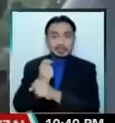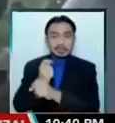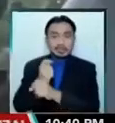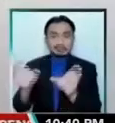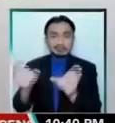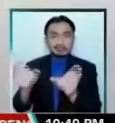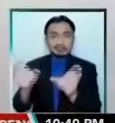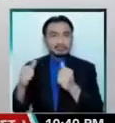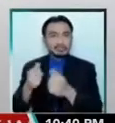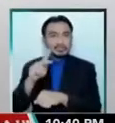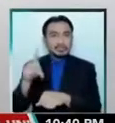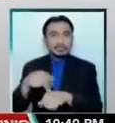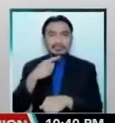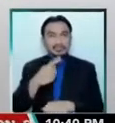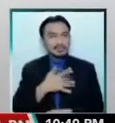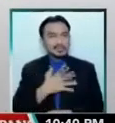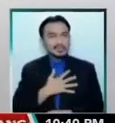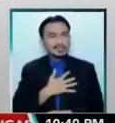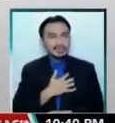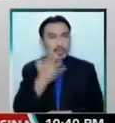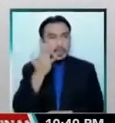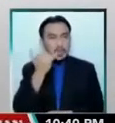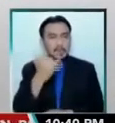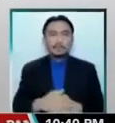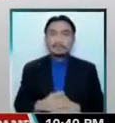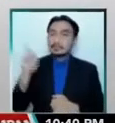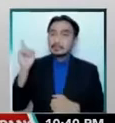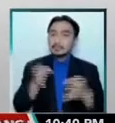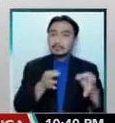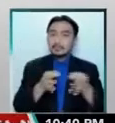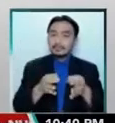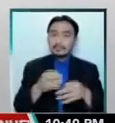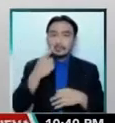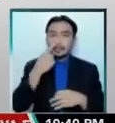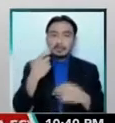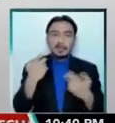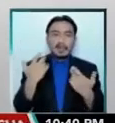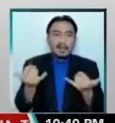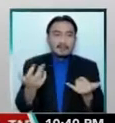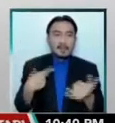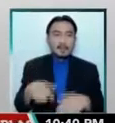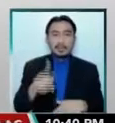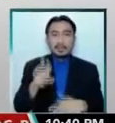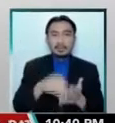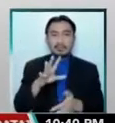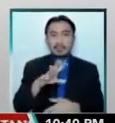na. Siguro pinakamahina doon sa bawat biyahe, with additional 1,500 cost